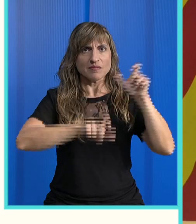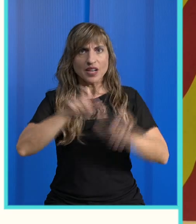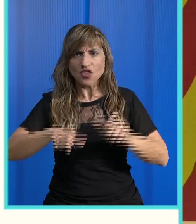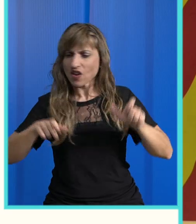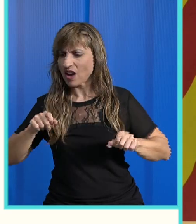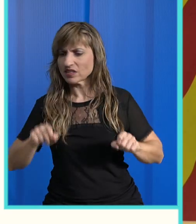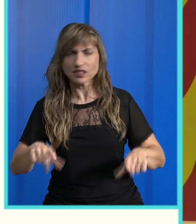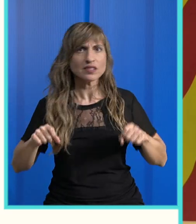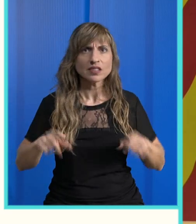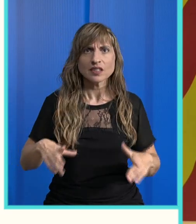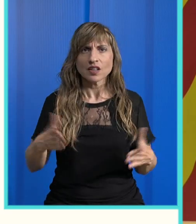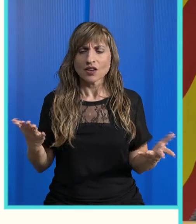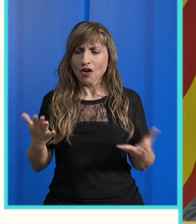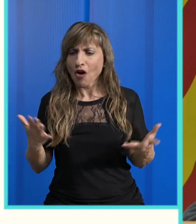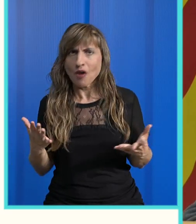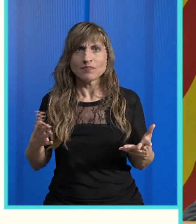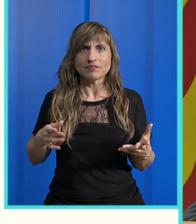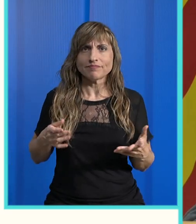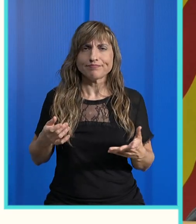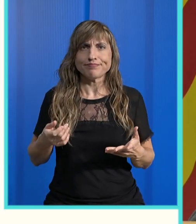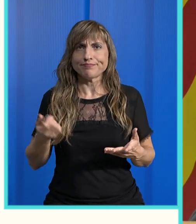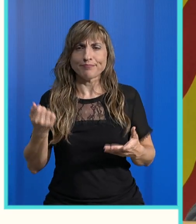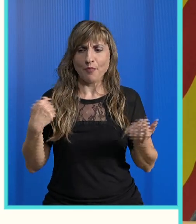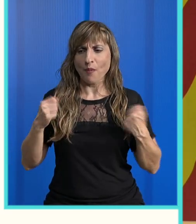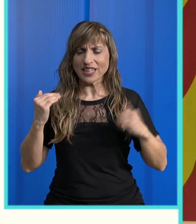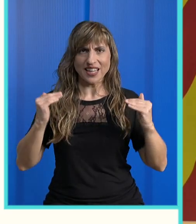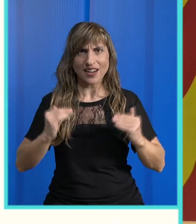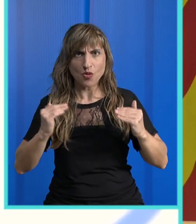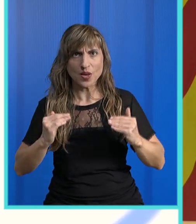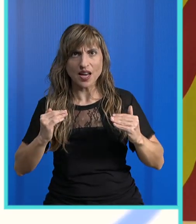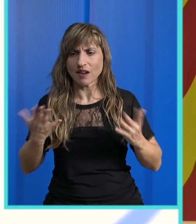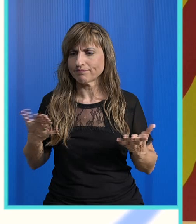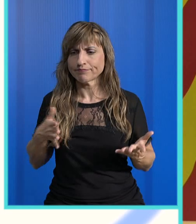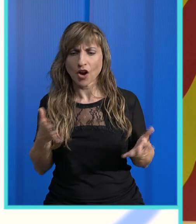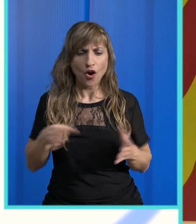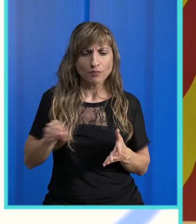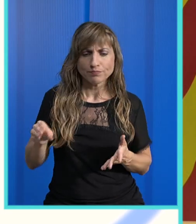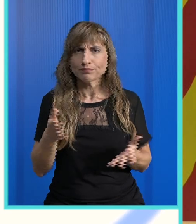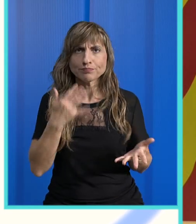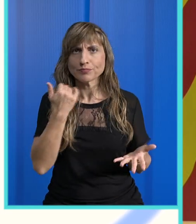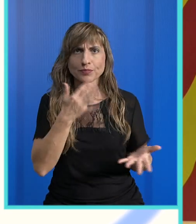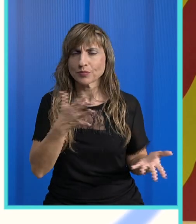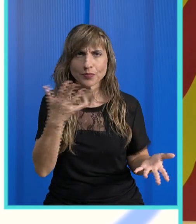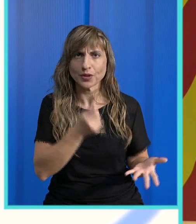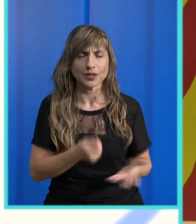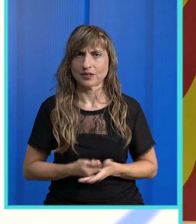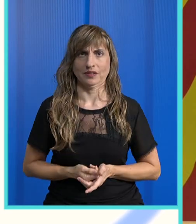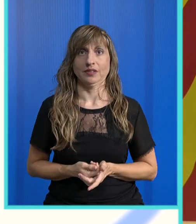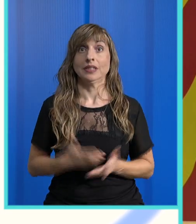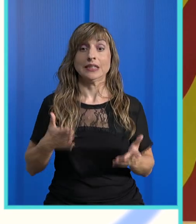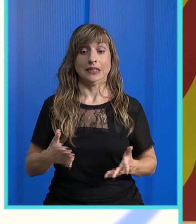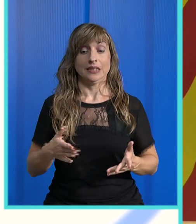una capacitat de mobilitat reduïda i per tant l'obra no només és una gran